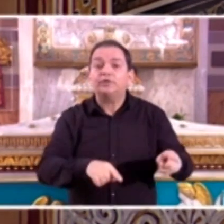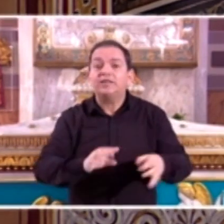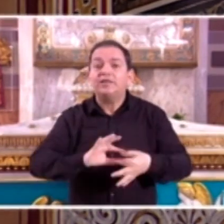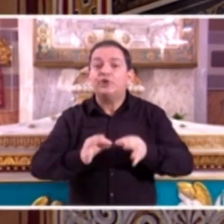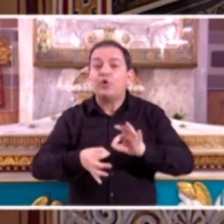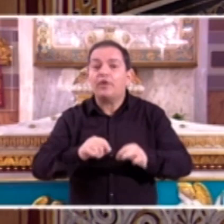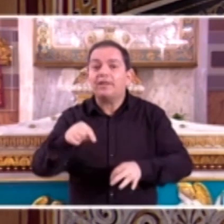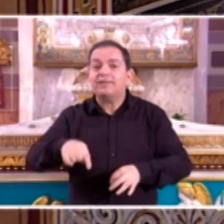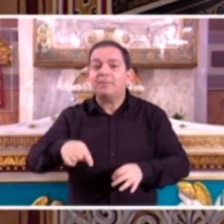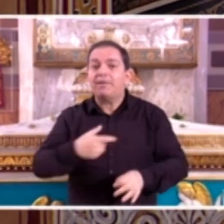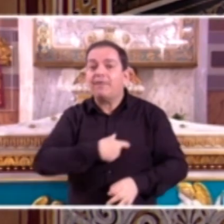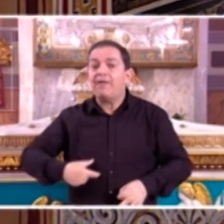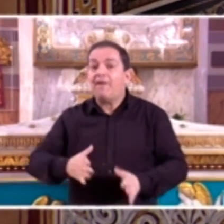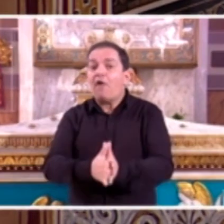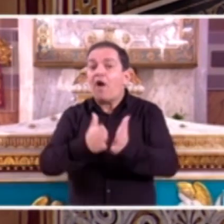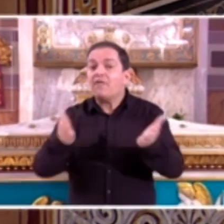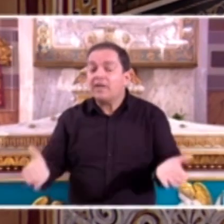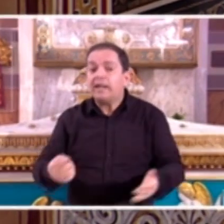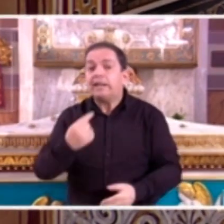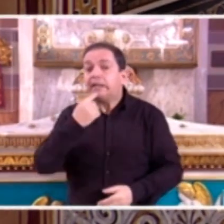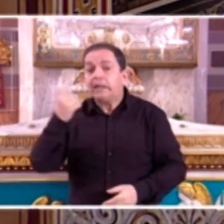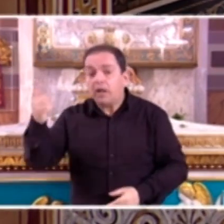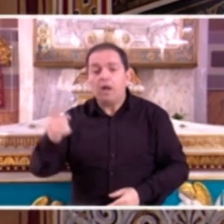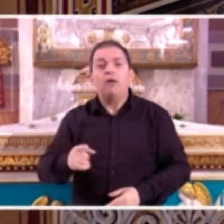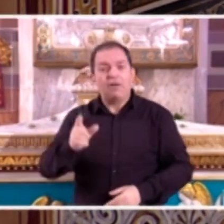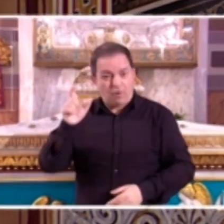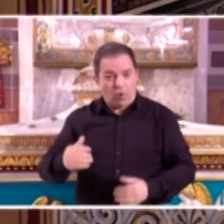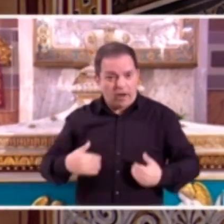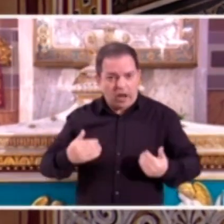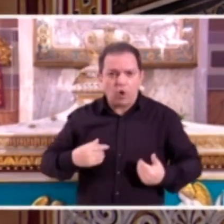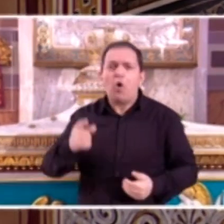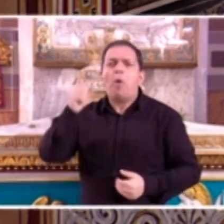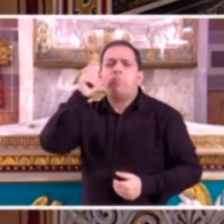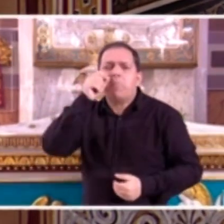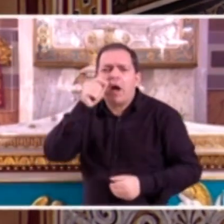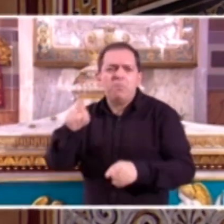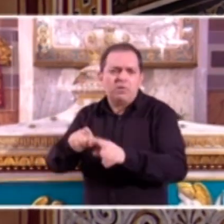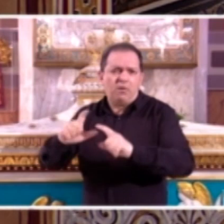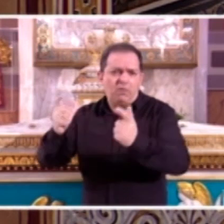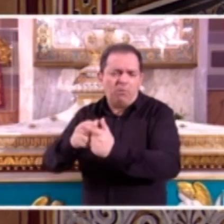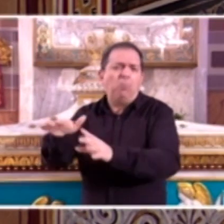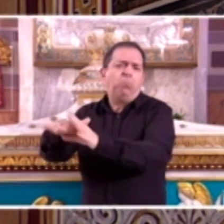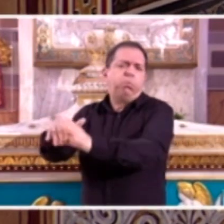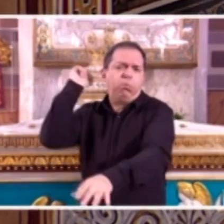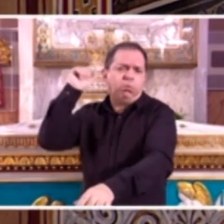διηγήσεως. Εγκατέλειψε τον Πατέρα. Θέλησε να ζήσει χωρίς